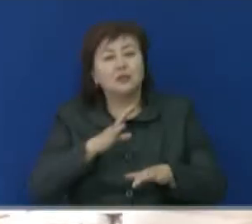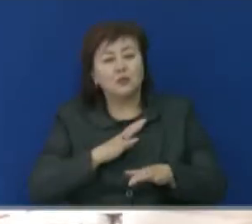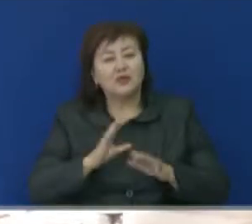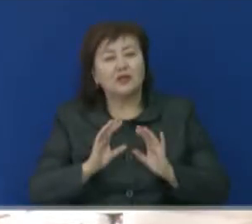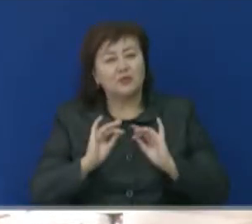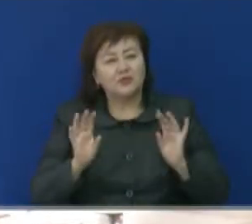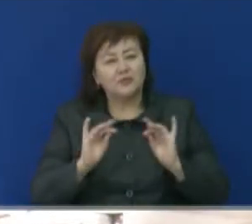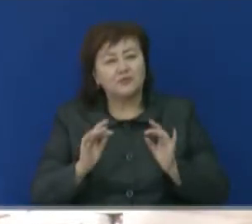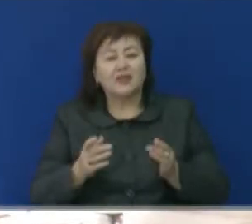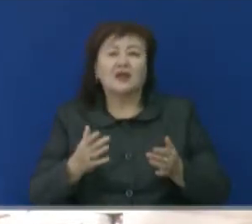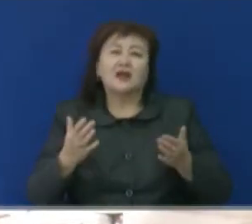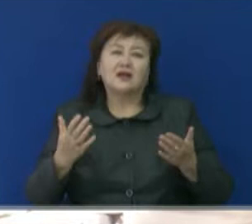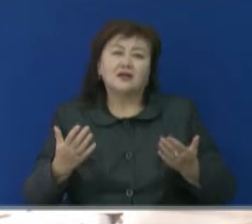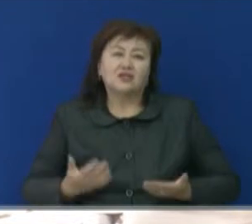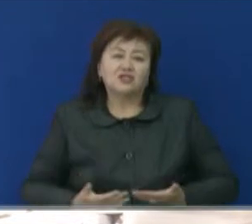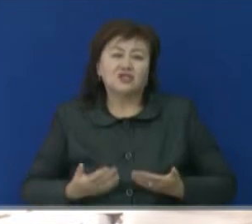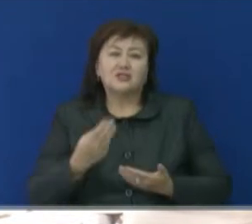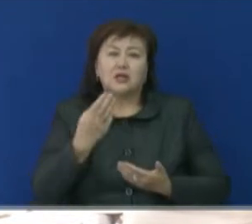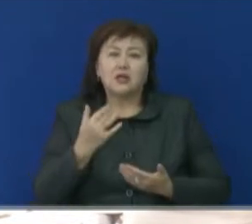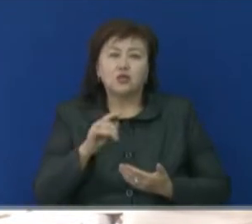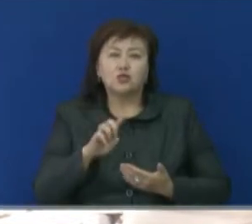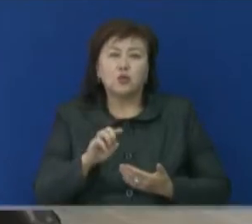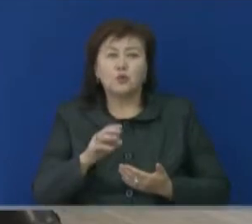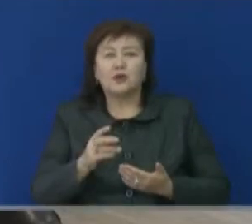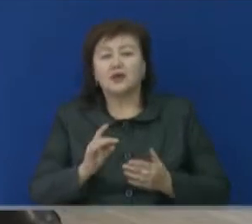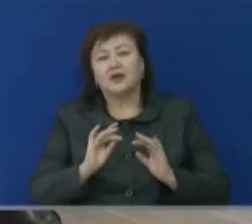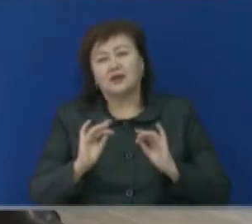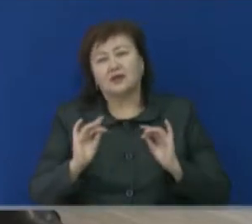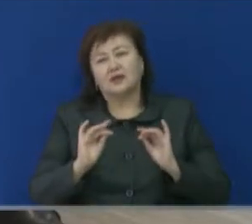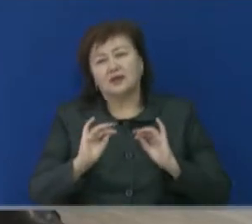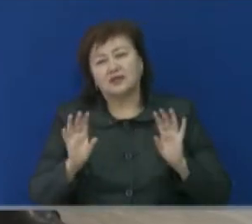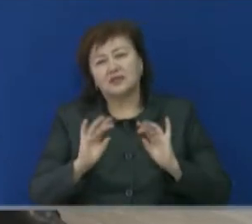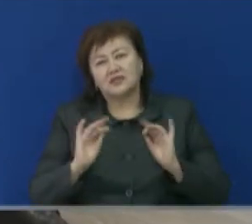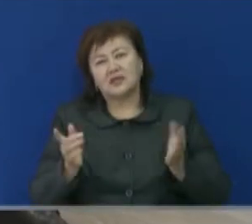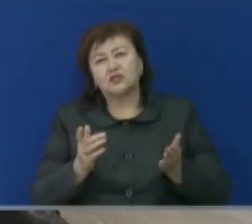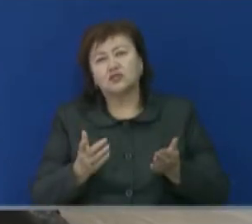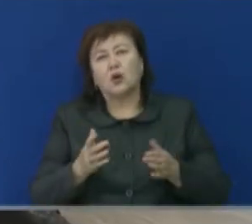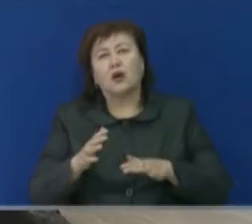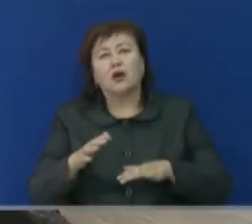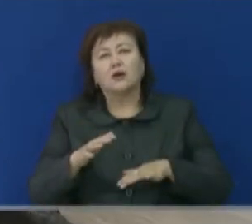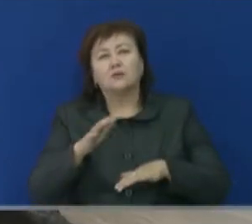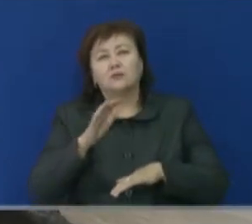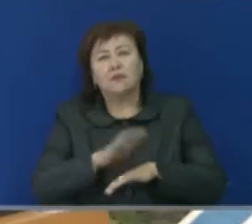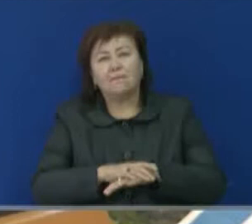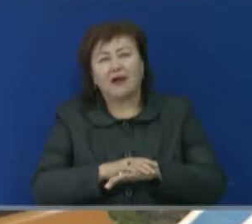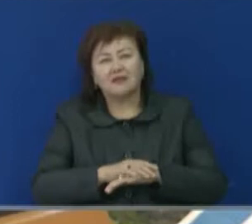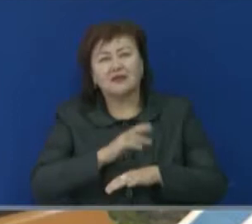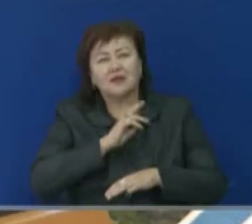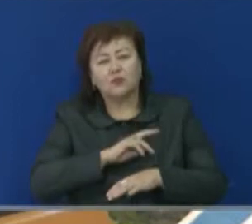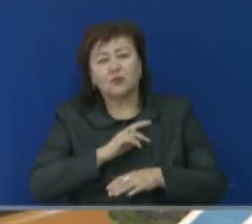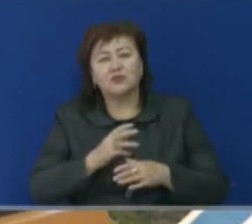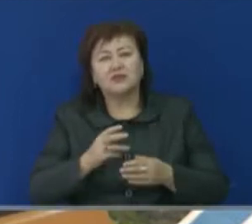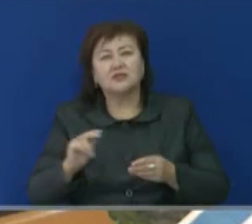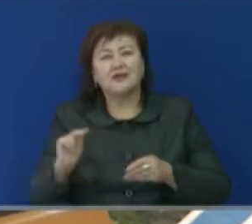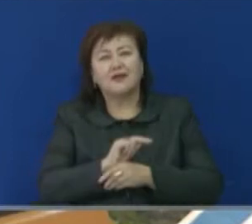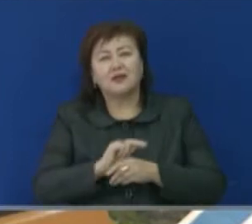Шүлбі кентіндегі Халық банкі филиалы бөлімшесінің жұмысы ERK-2 қазандығы жөнделген. Бюджетті нақтылау кезінде наурыз айында қазандықты